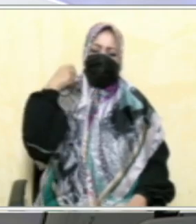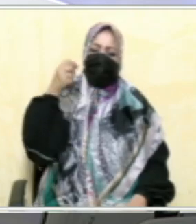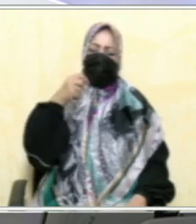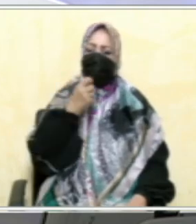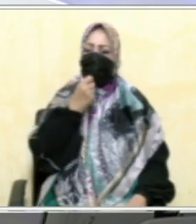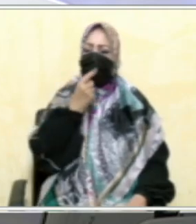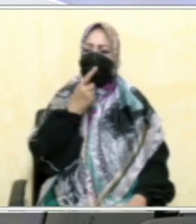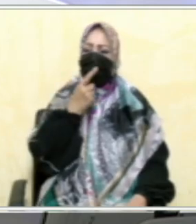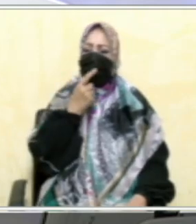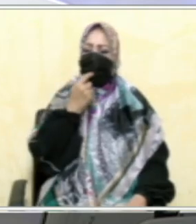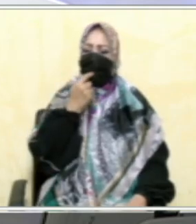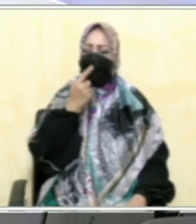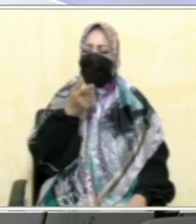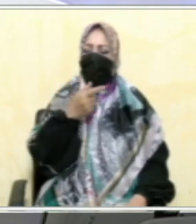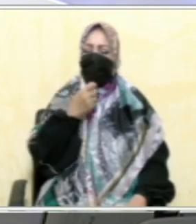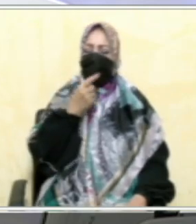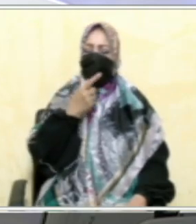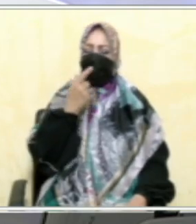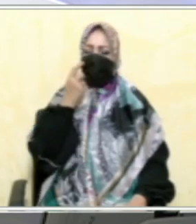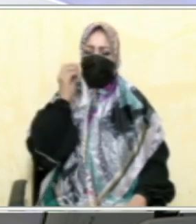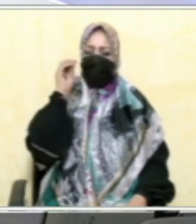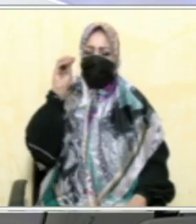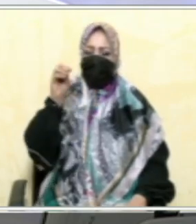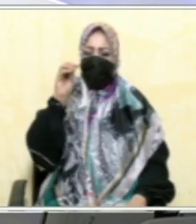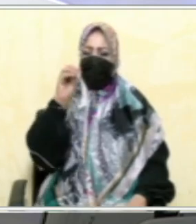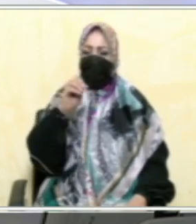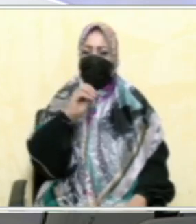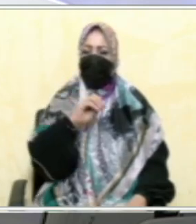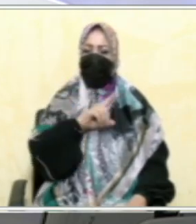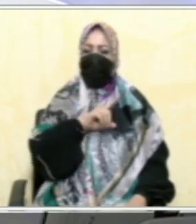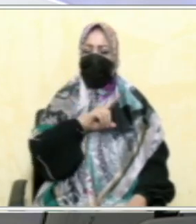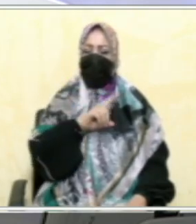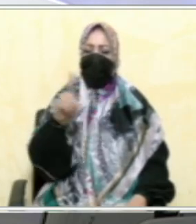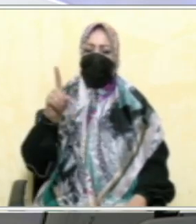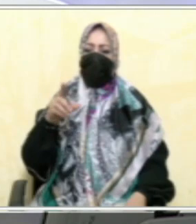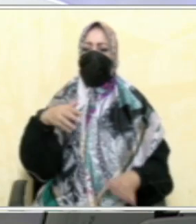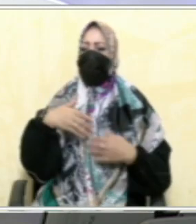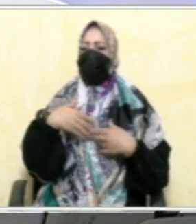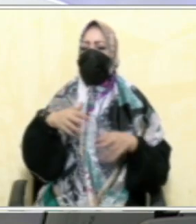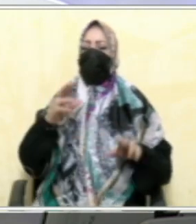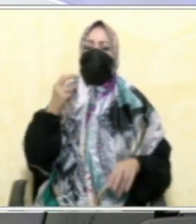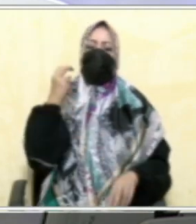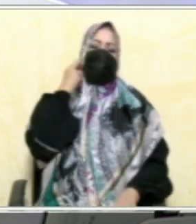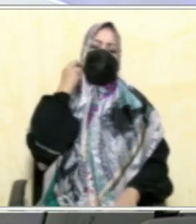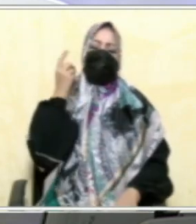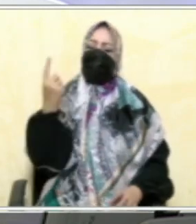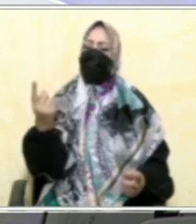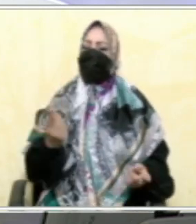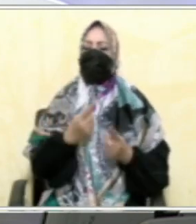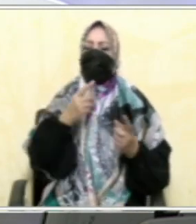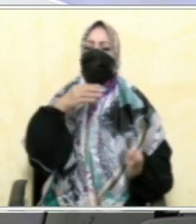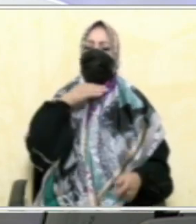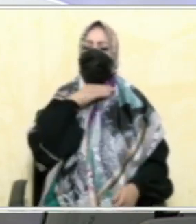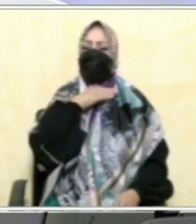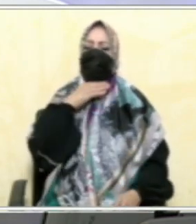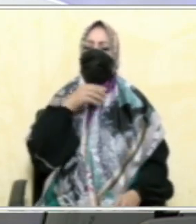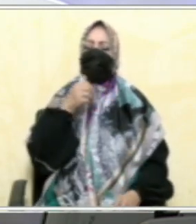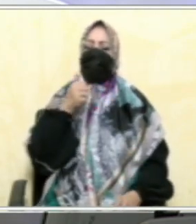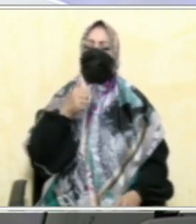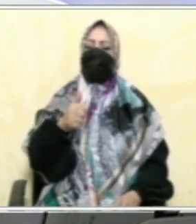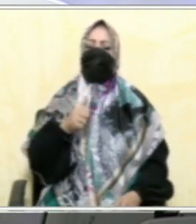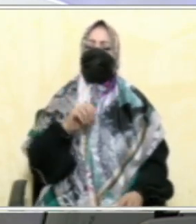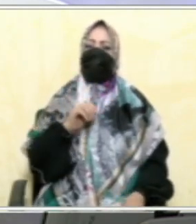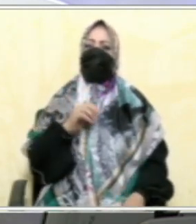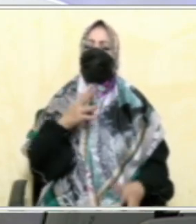لا تضر ما دام أن الشاة سليمة وليست مريضة منها فإنها لا تضر.